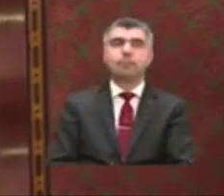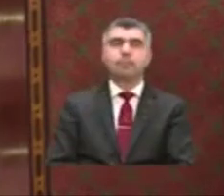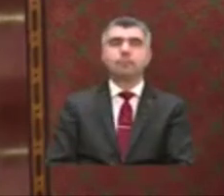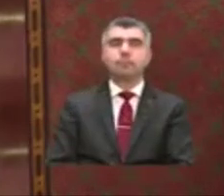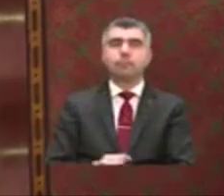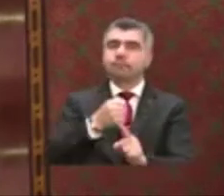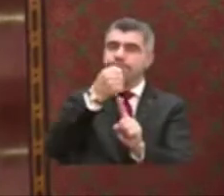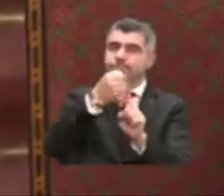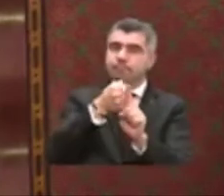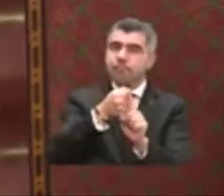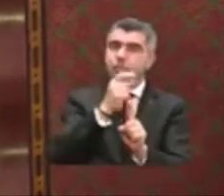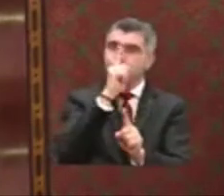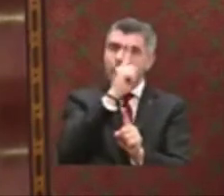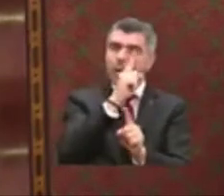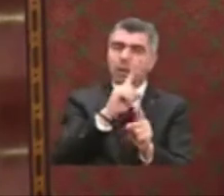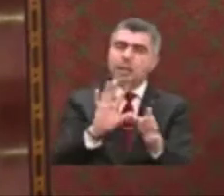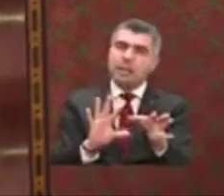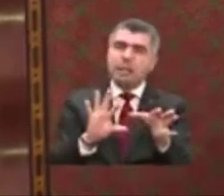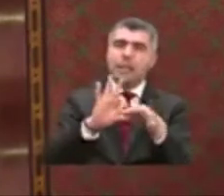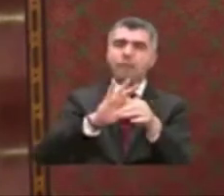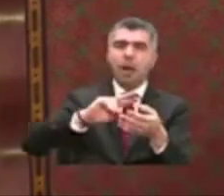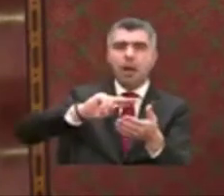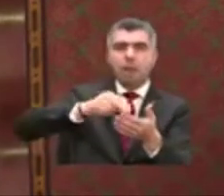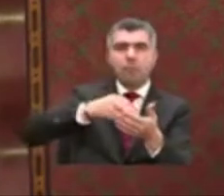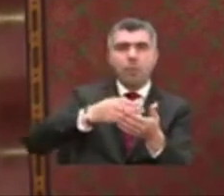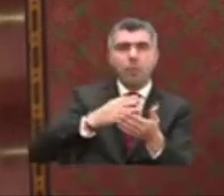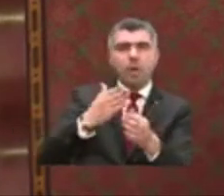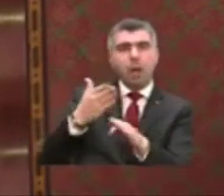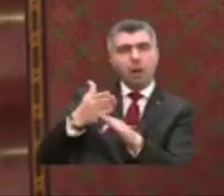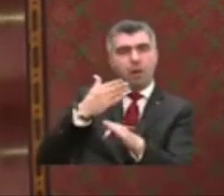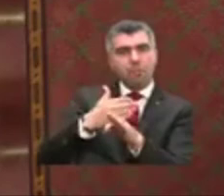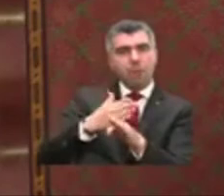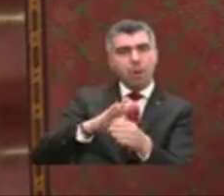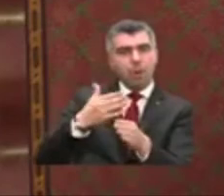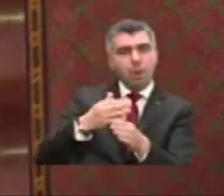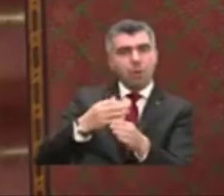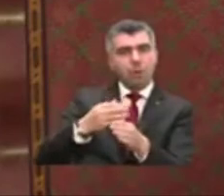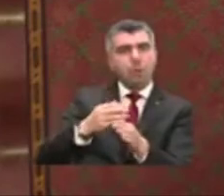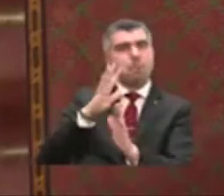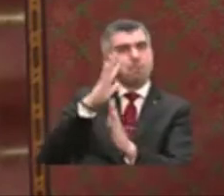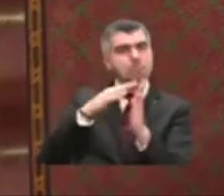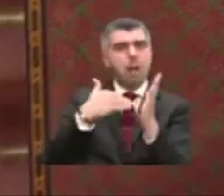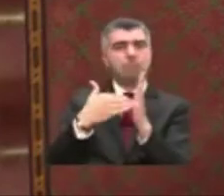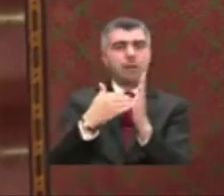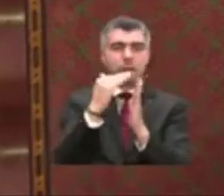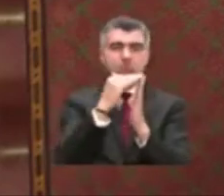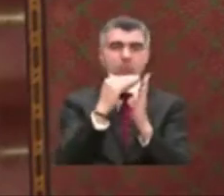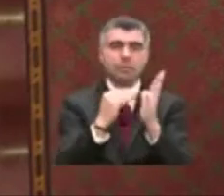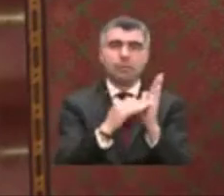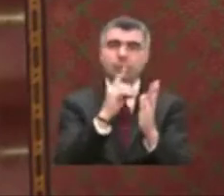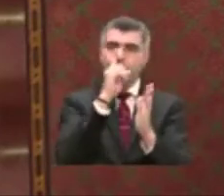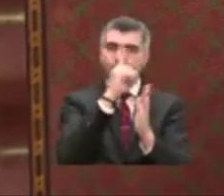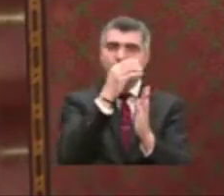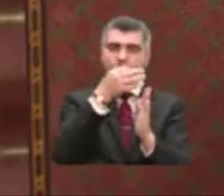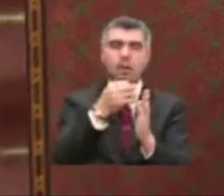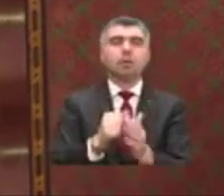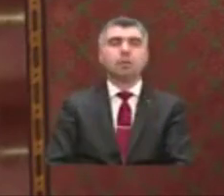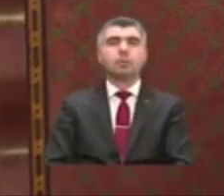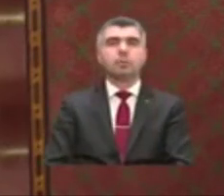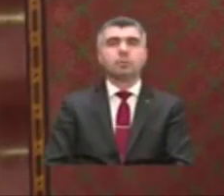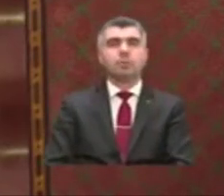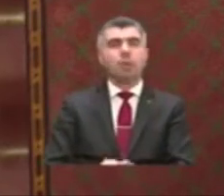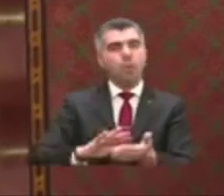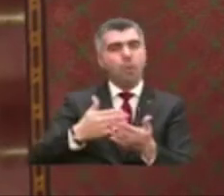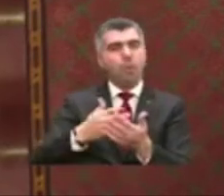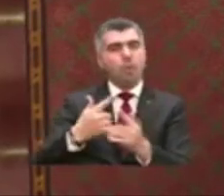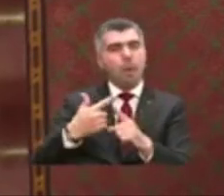على تفعيل كل الاتفاقيات التي تم وضعها وبرمجتها باش اننا نطبقوا على ارض الواقع، خصوصا ان الامكانيات